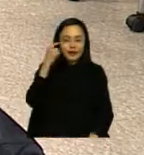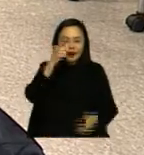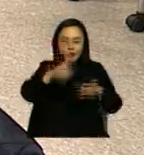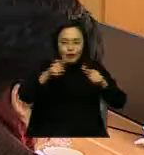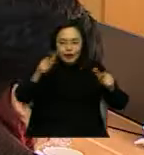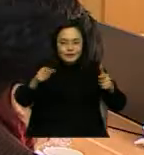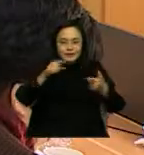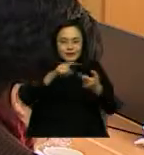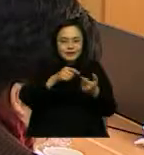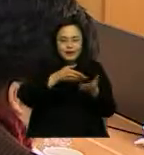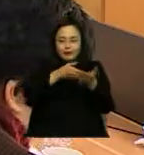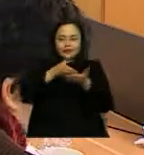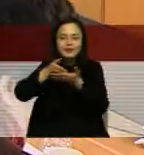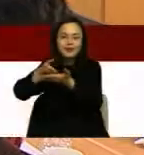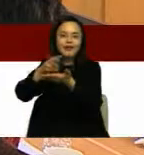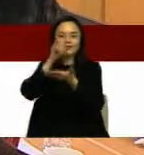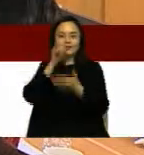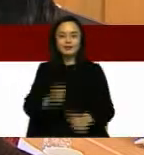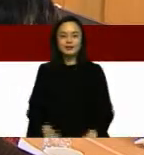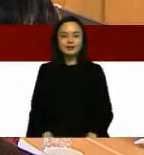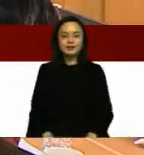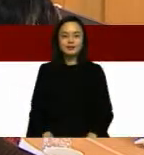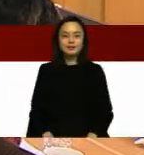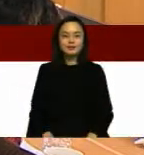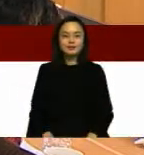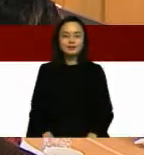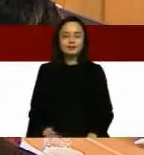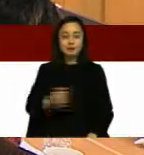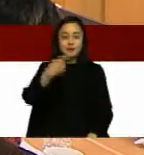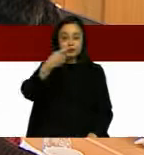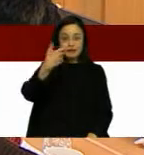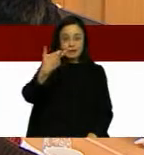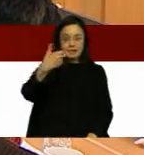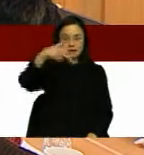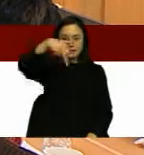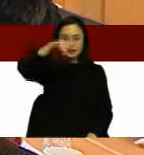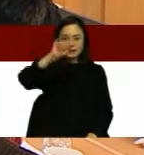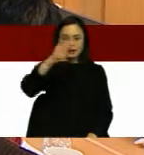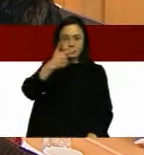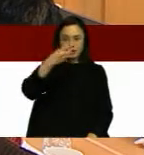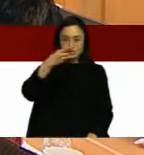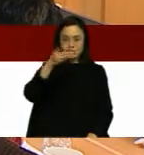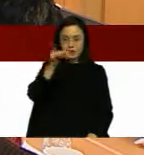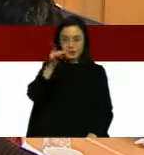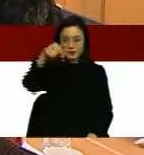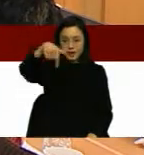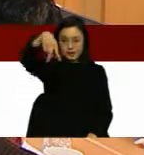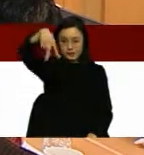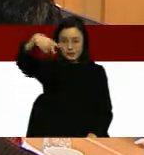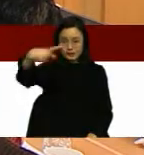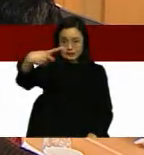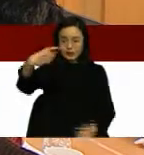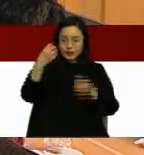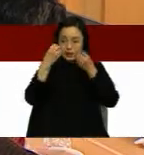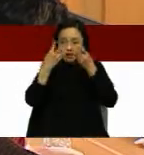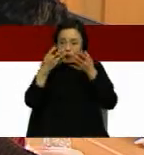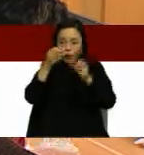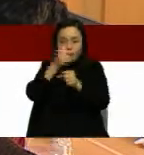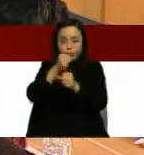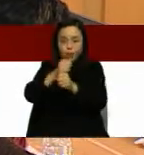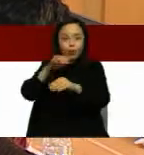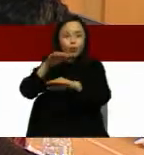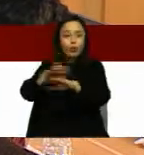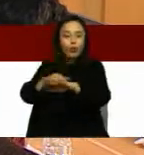하면 킨텍스처럼 해놓고서 주거 상업지역으로만 그냥 흘러가지 않을까. 그것이